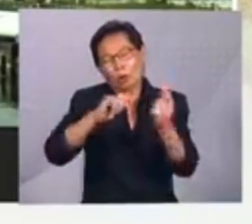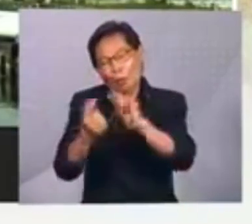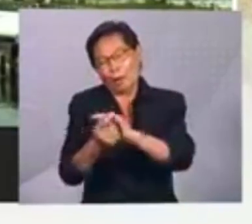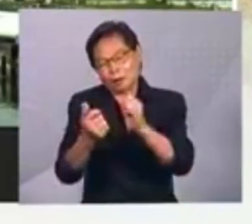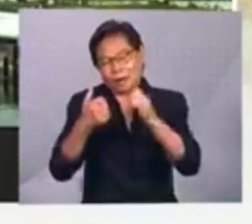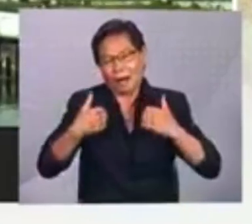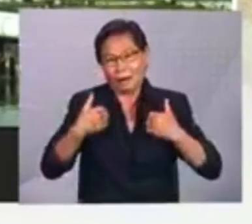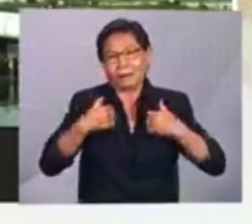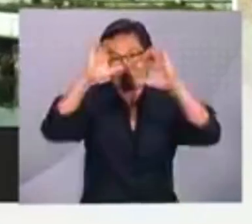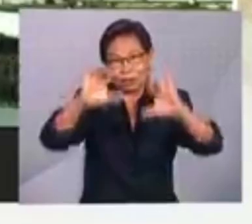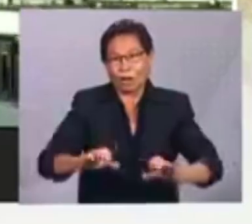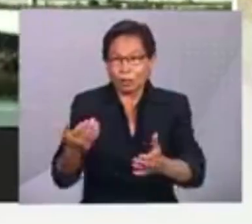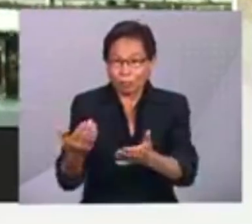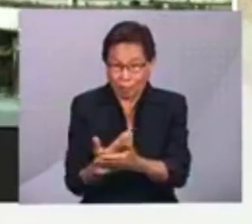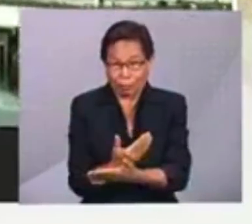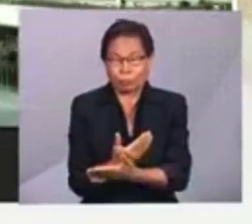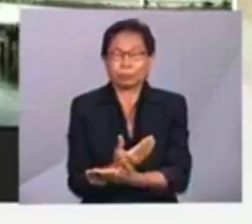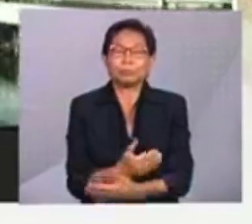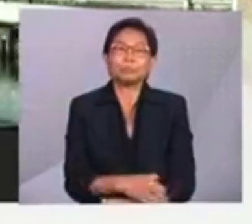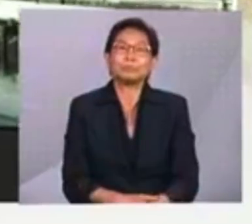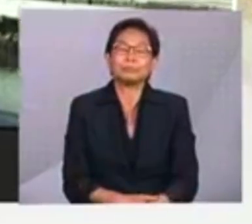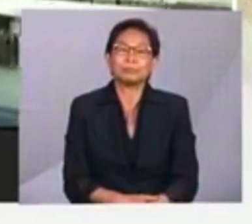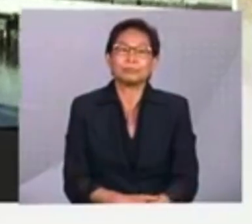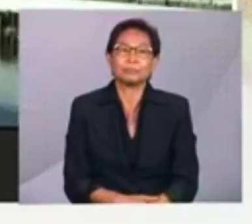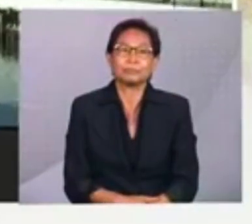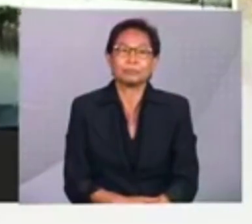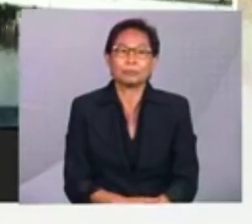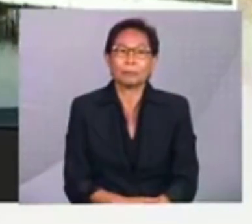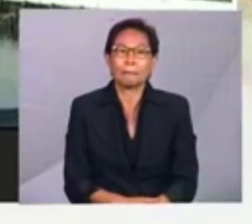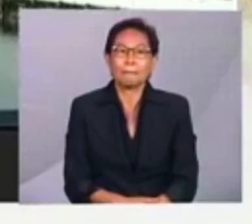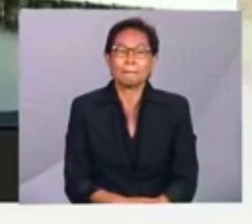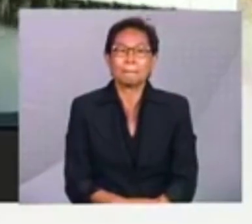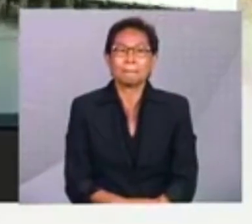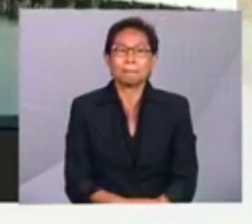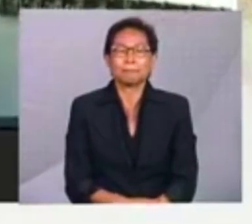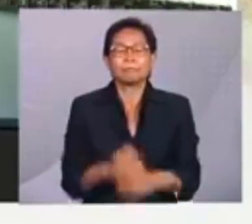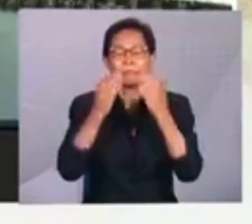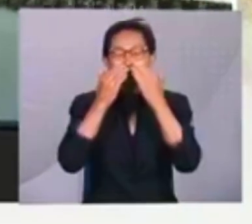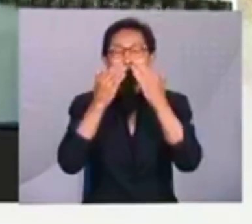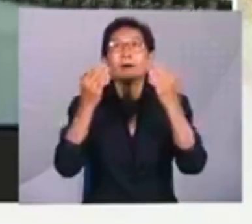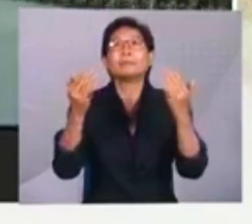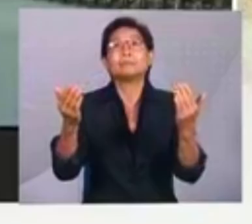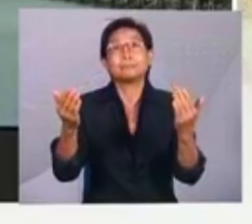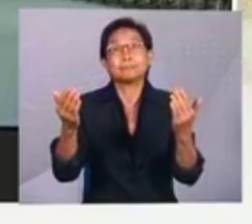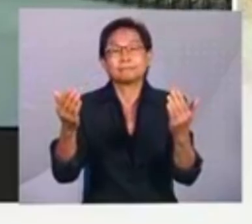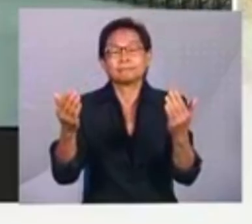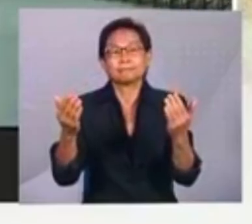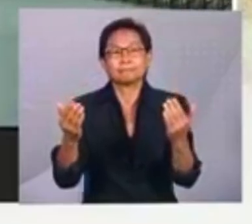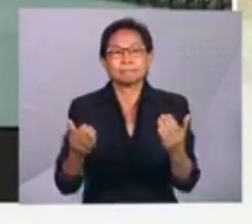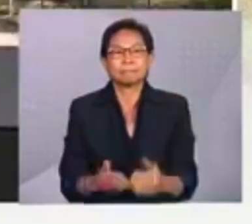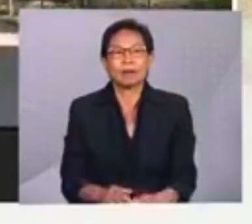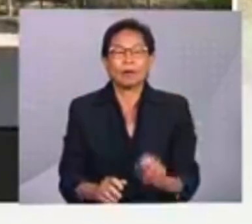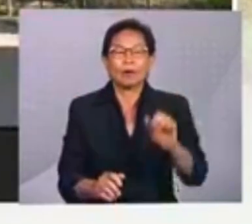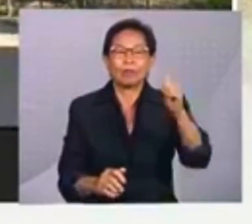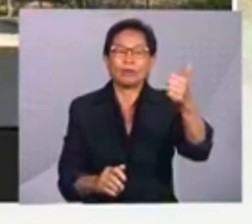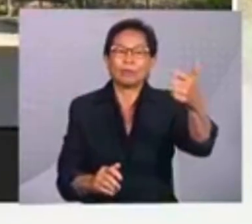norma baru ataupun new normal a ya alhamdulillah berikatan